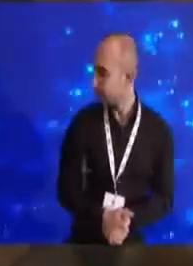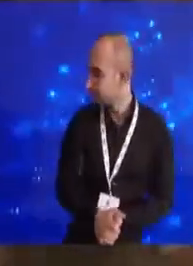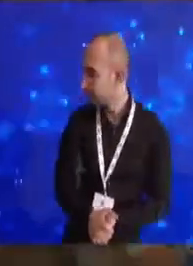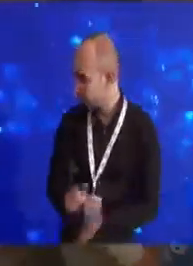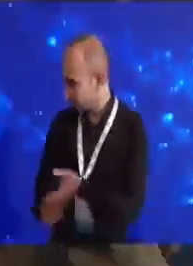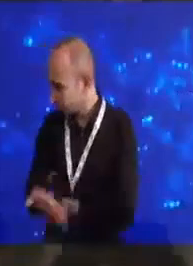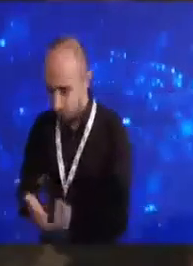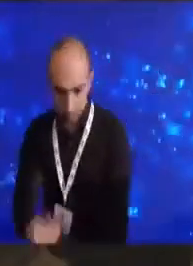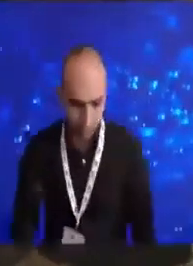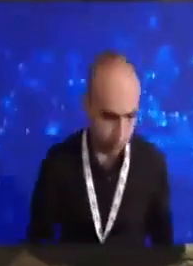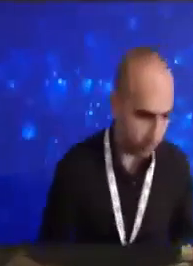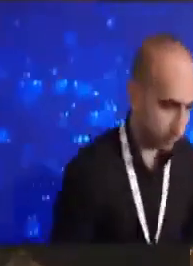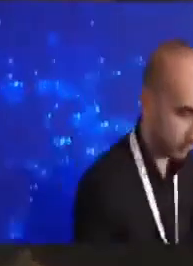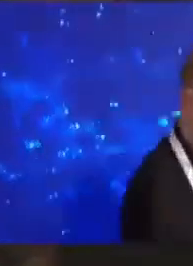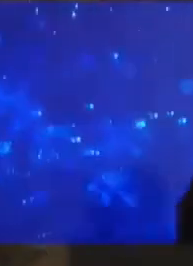edeceğiz.